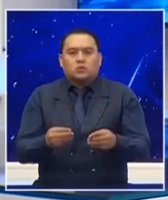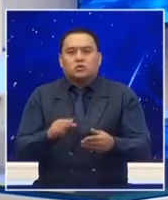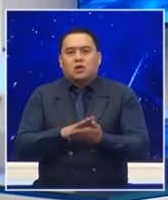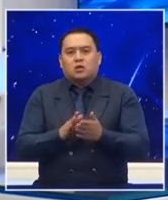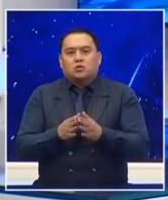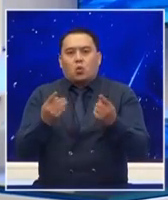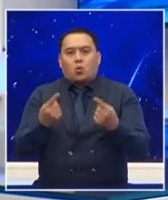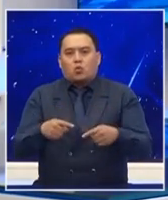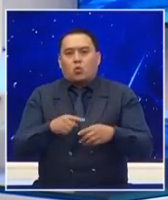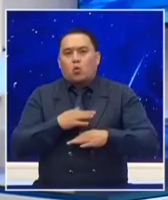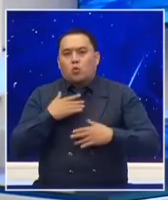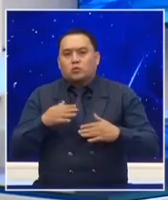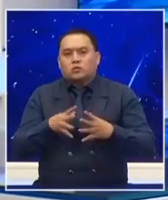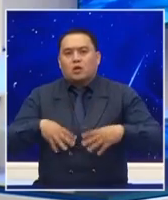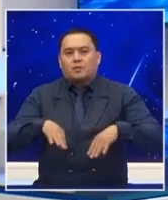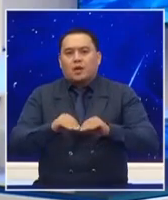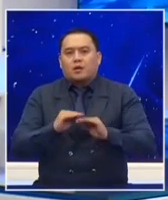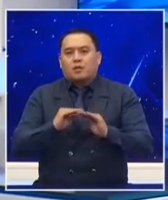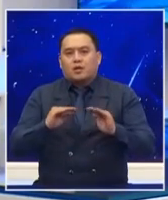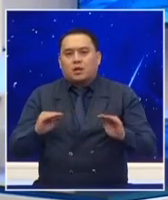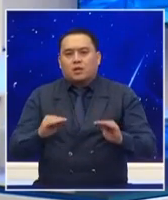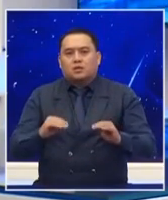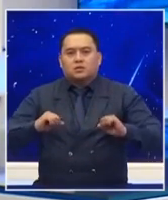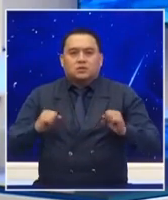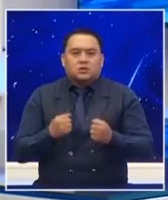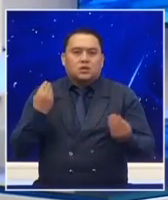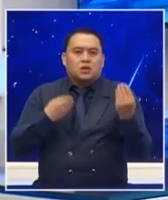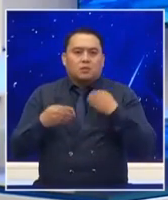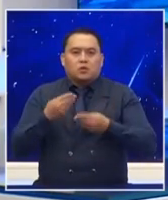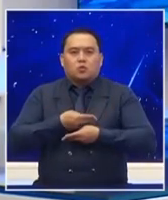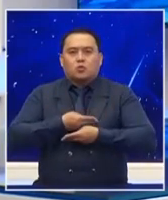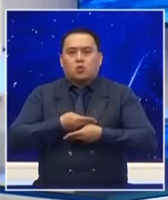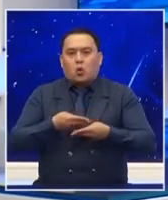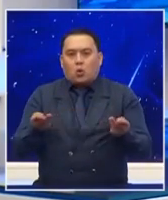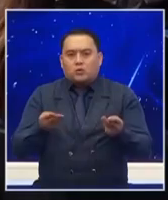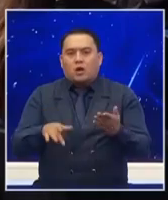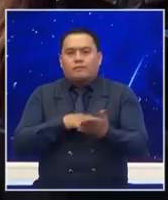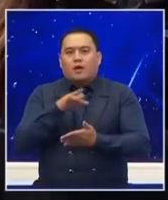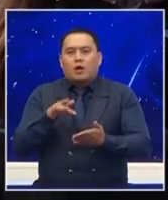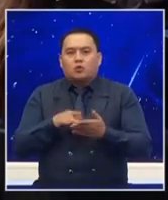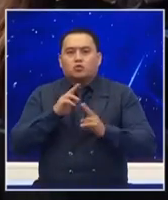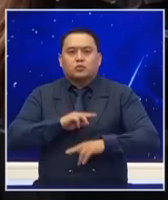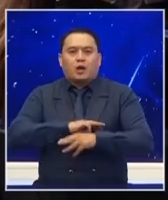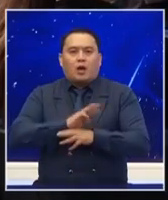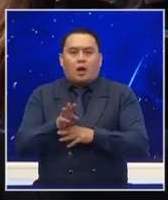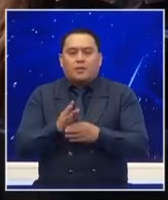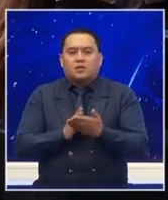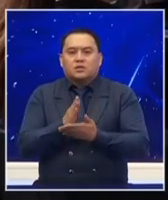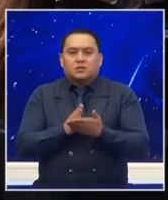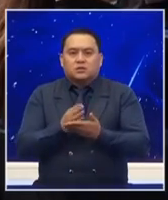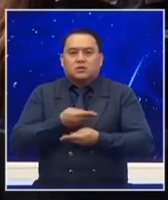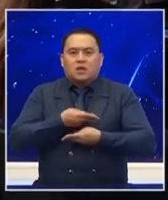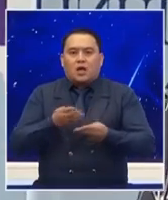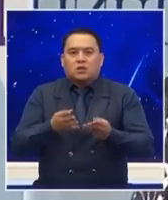жағдайы төмен және көп балалы отбасыдан шыққан балаларға қыстық киім кешек үлестірді. Оны қалалық жұмыспен қамту бөлімінің қызметкерлері